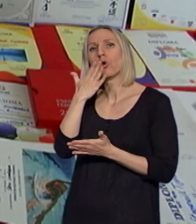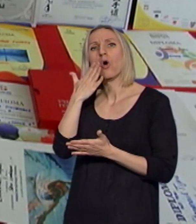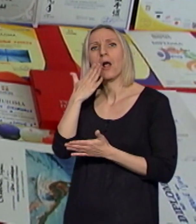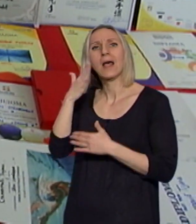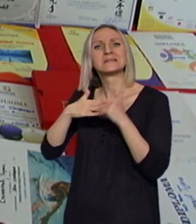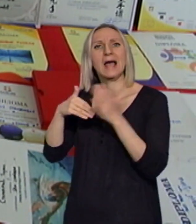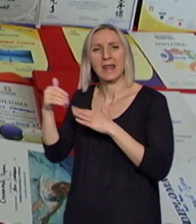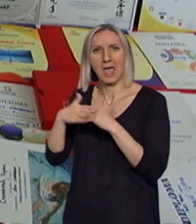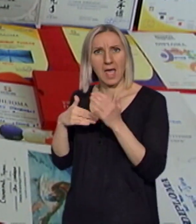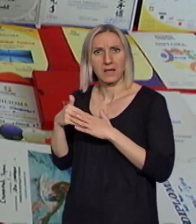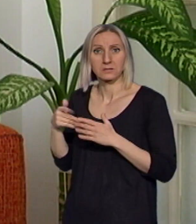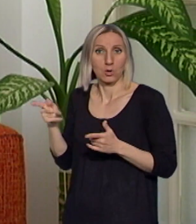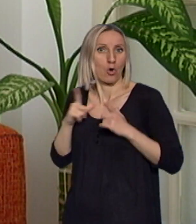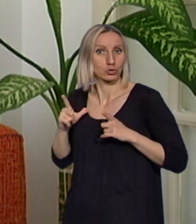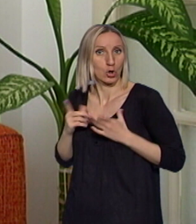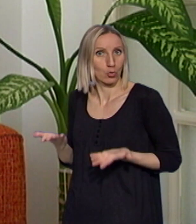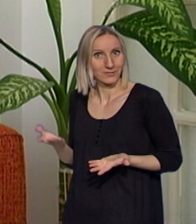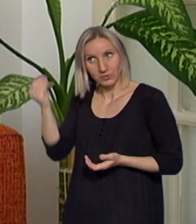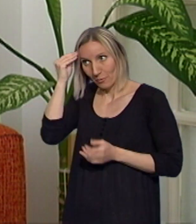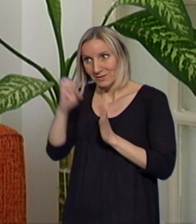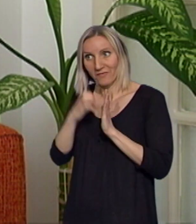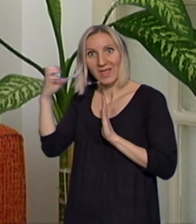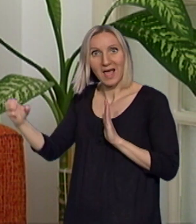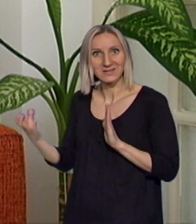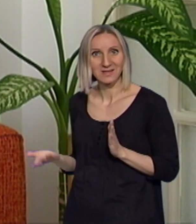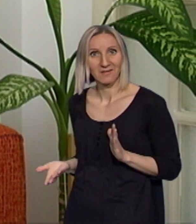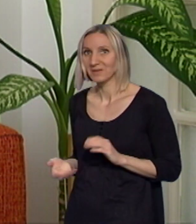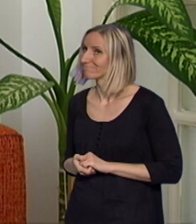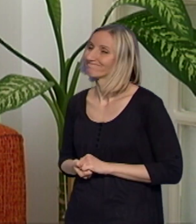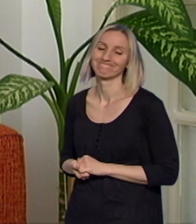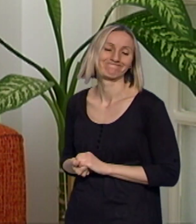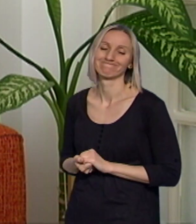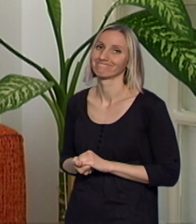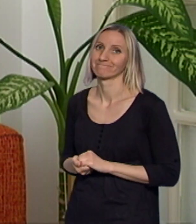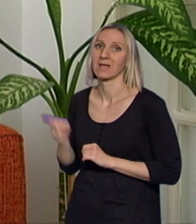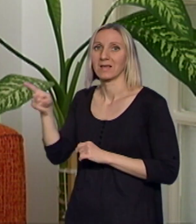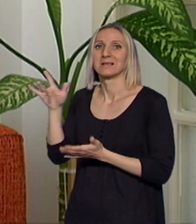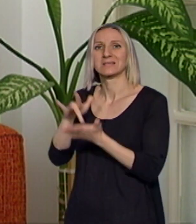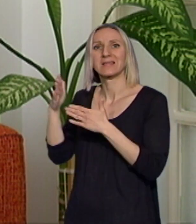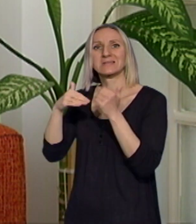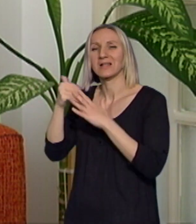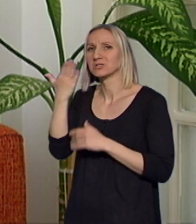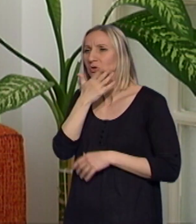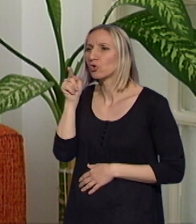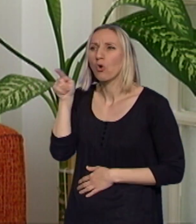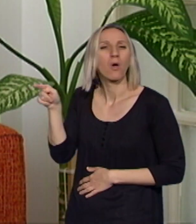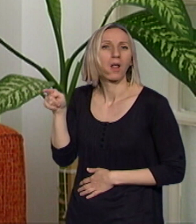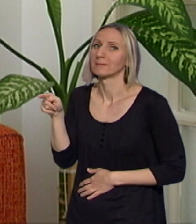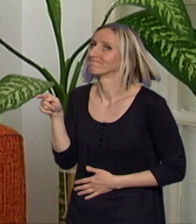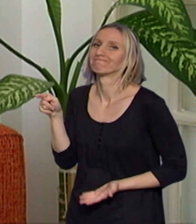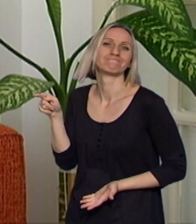škola, očekujete da se to obrazovanje nastavi. Međutim, u toj školi nailazite